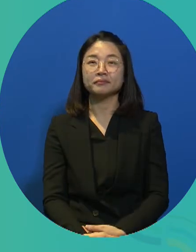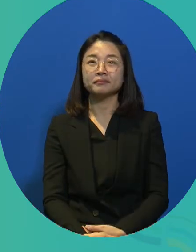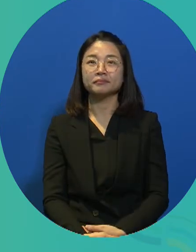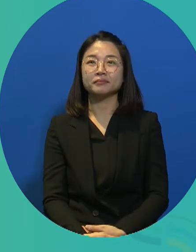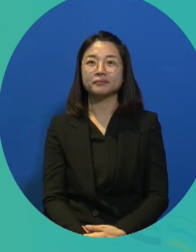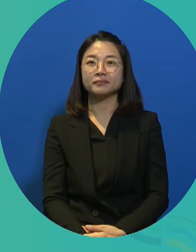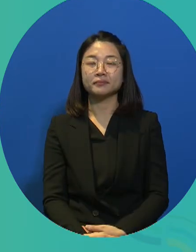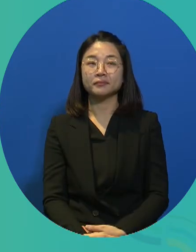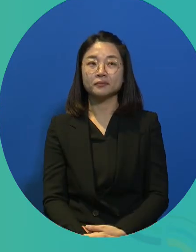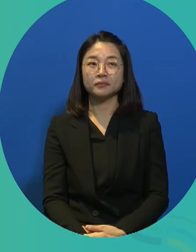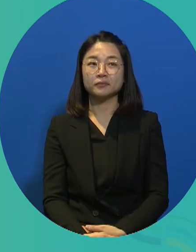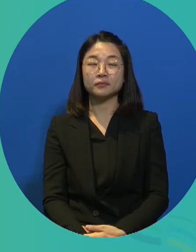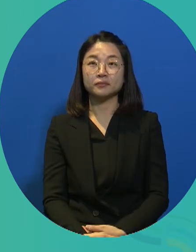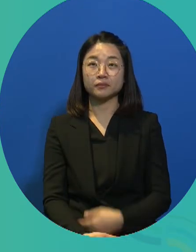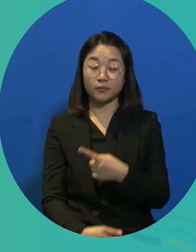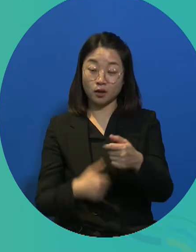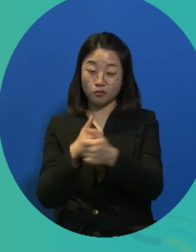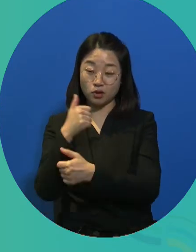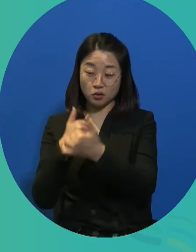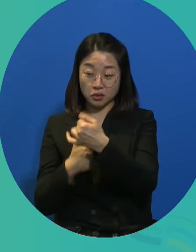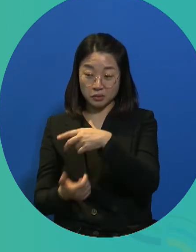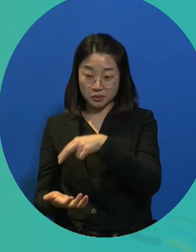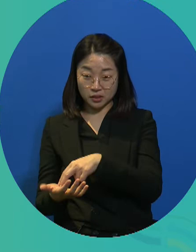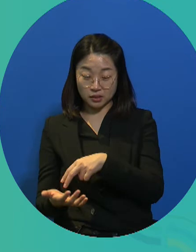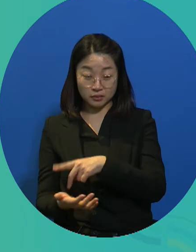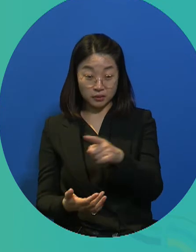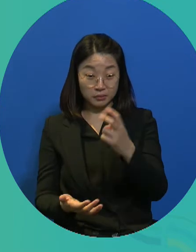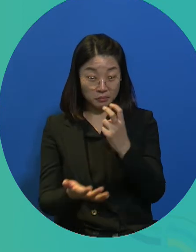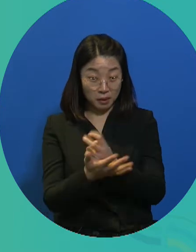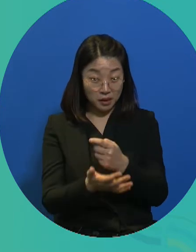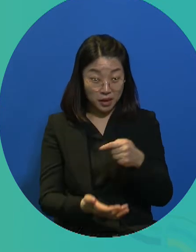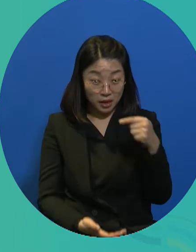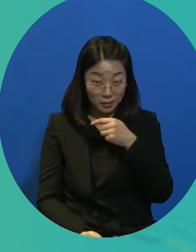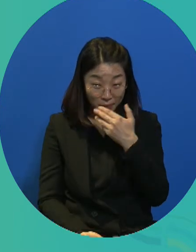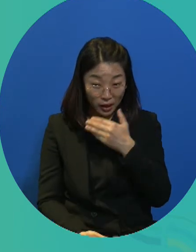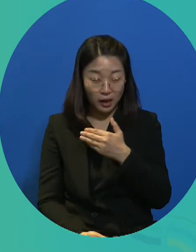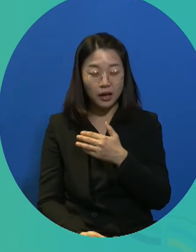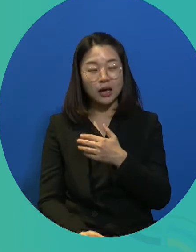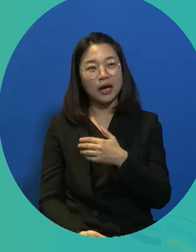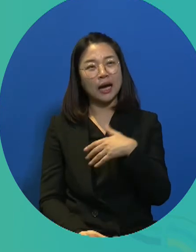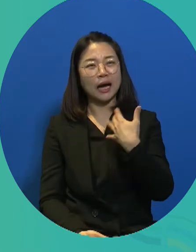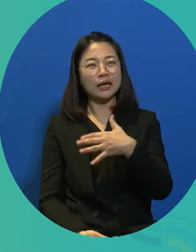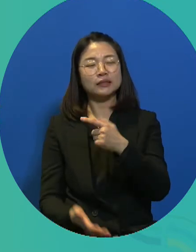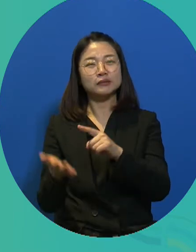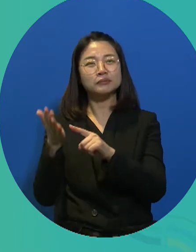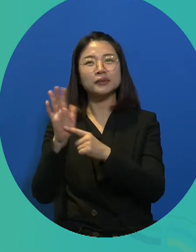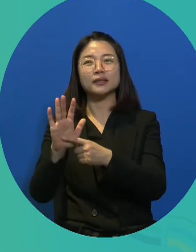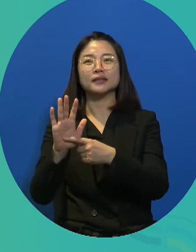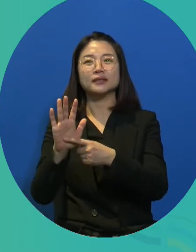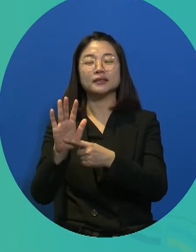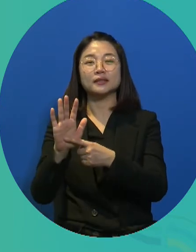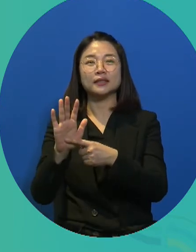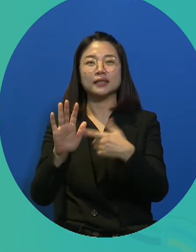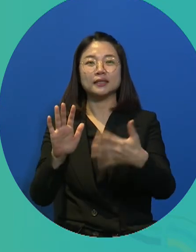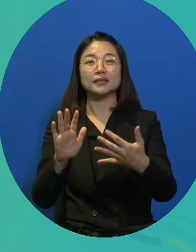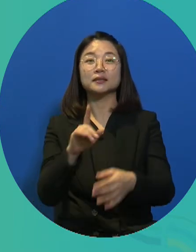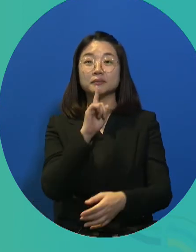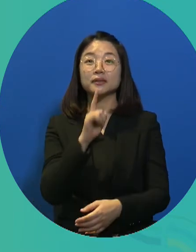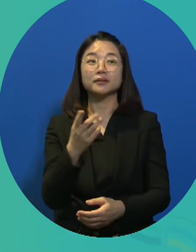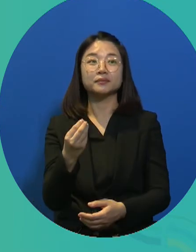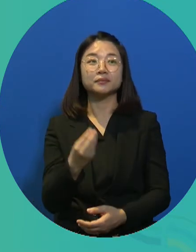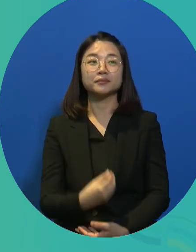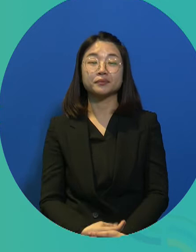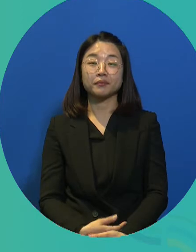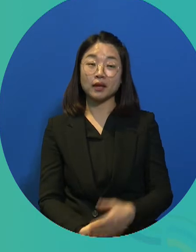스스로도 이제 그 강제력은 인정되지 않는다라고 밝히고 있는 것으로 알고는 있는데